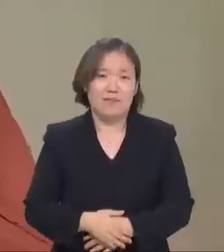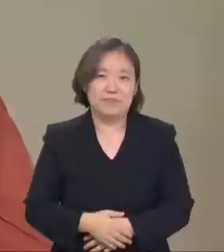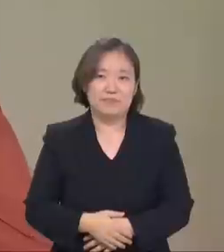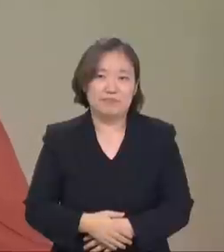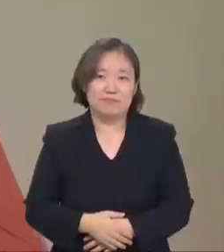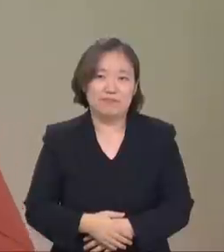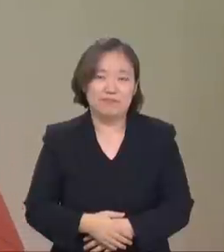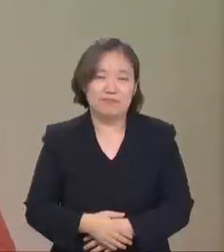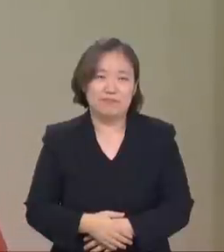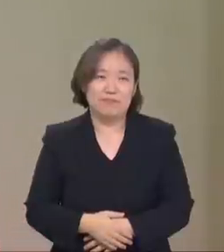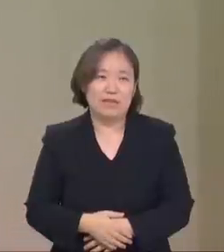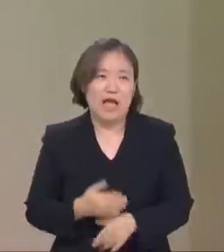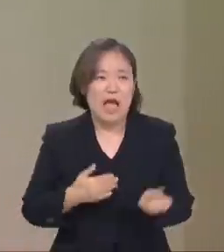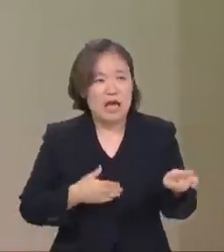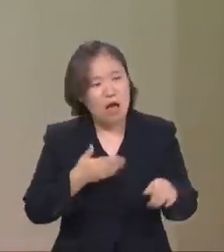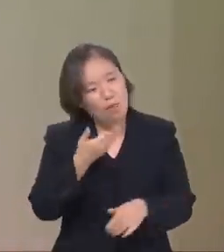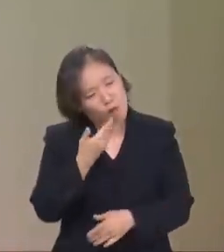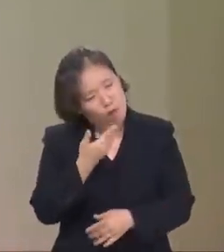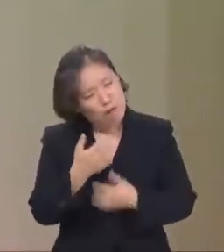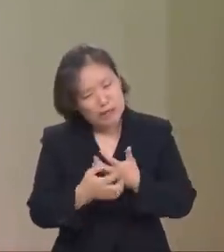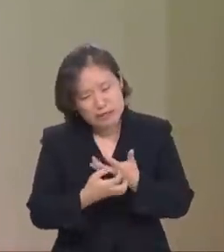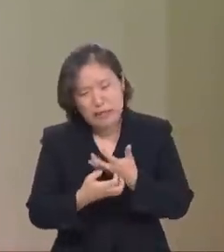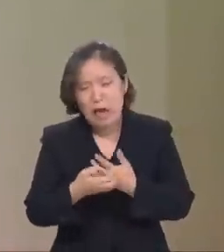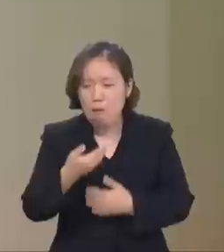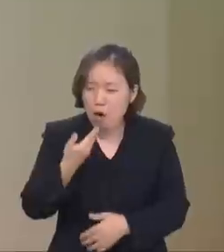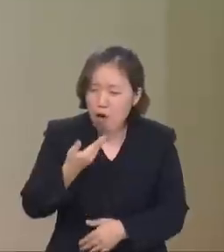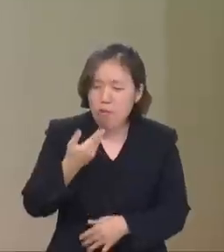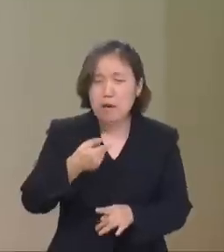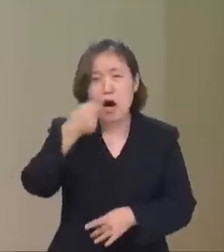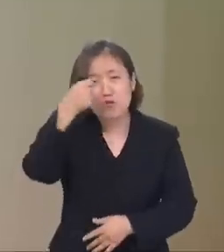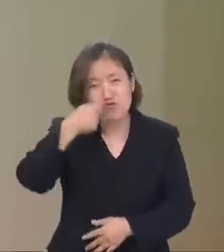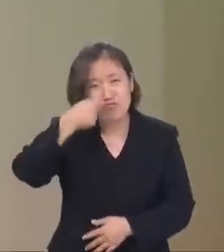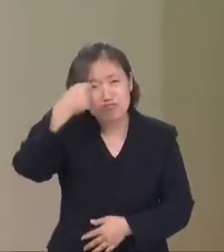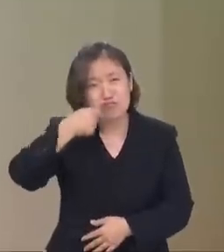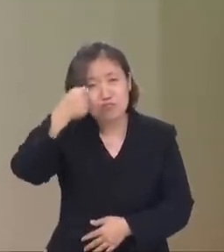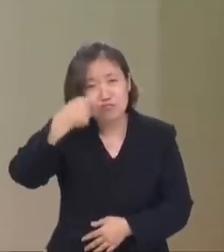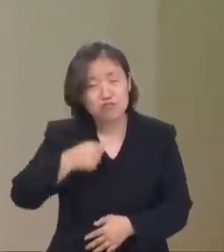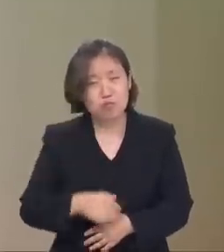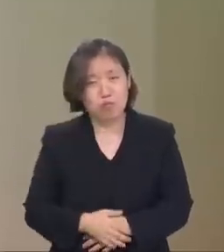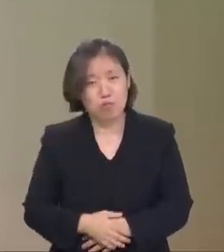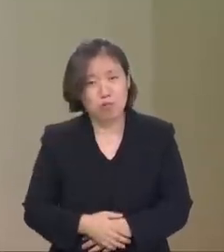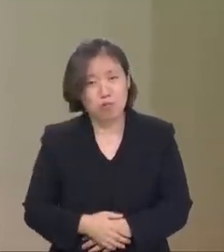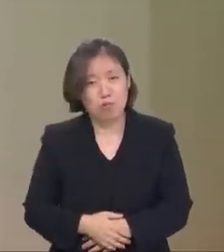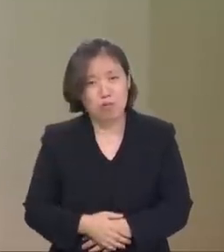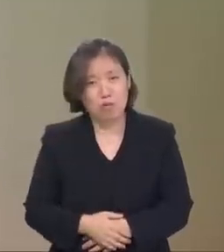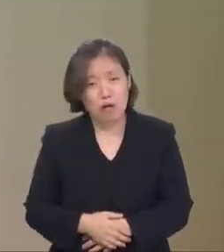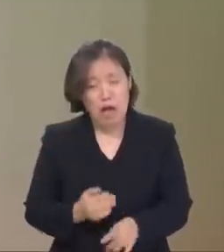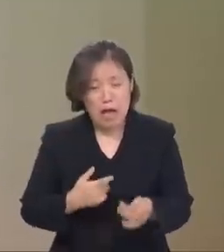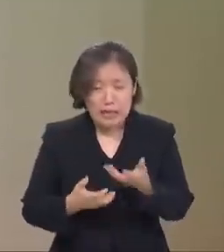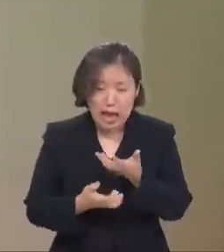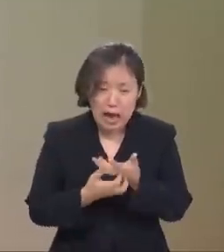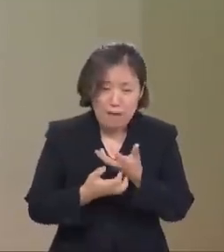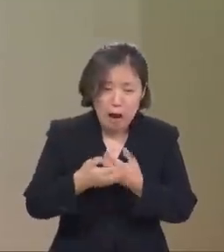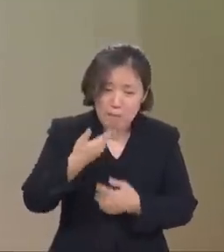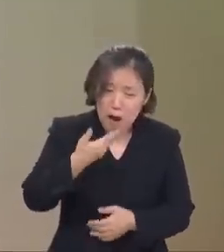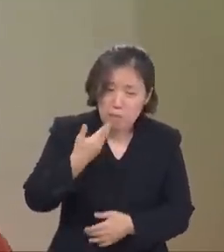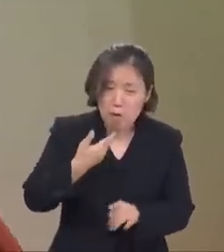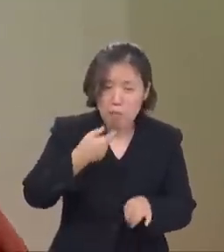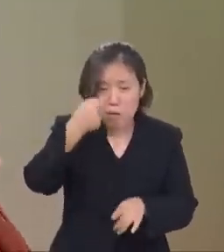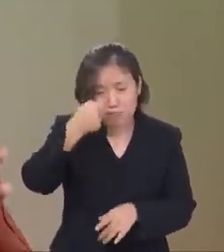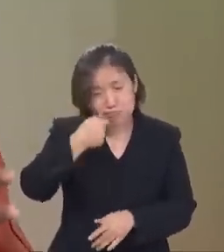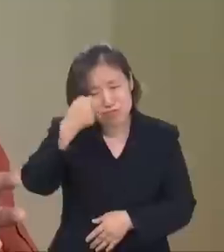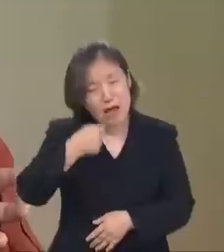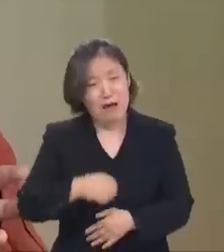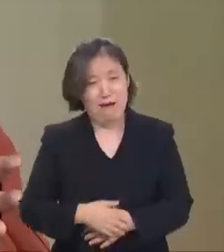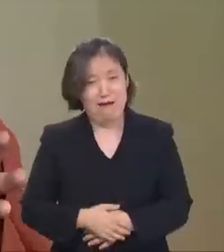그 된장찌개를 이렇게 먹으면서 눈물을 주르륵 주르륵 흘리면서 된장찌개를 먹으면서 그 스님께서